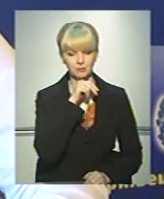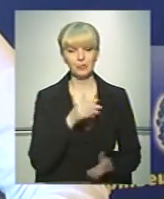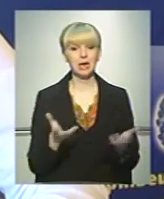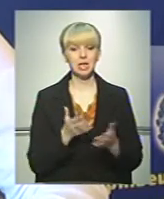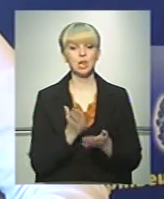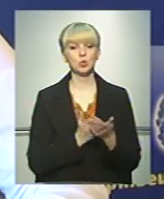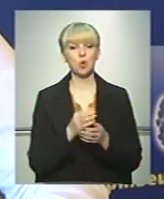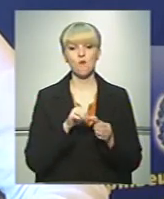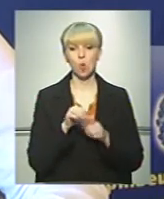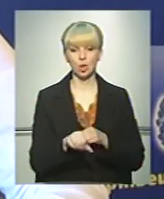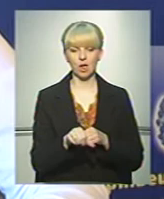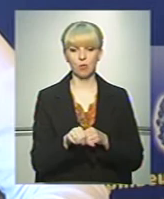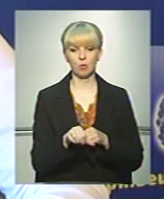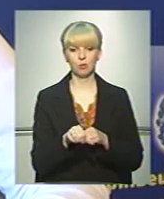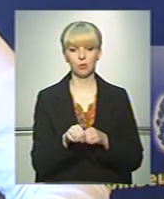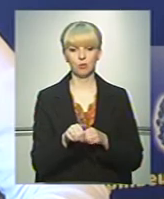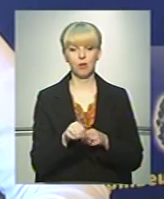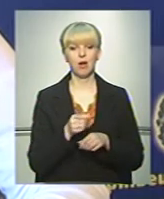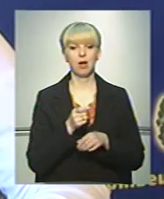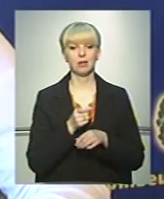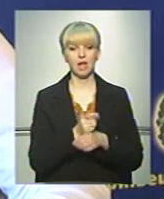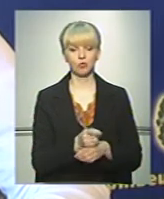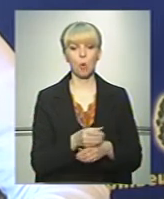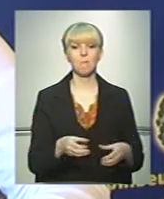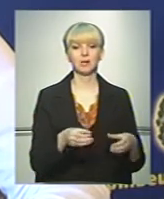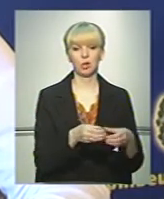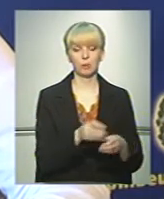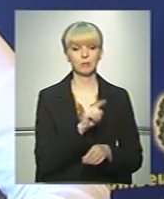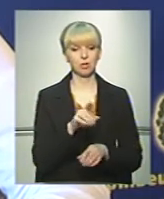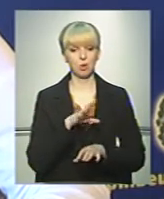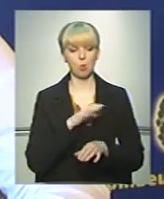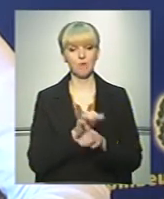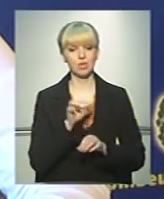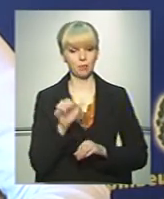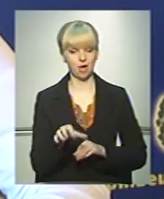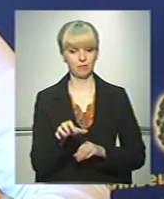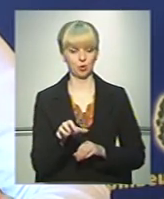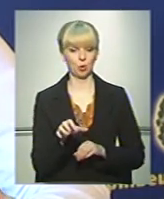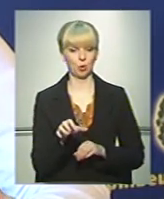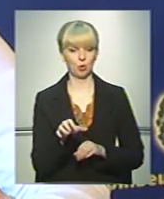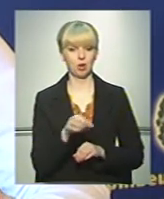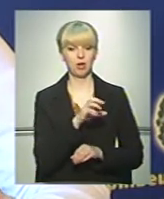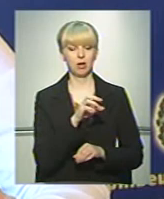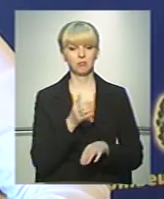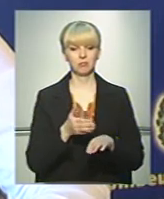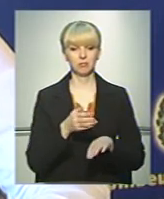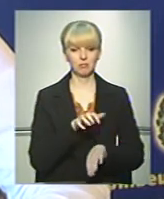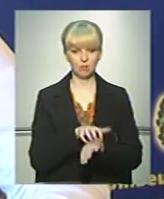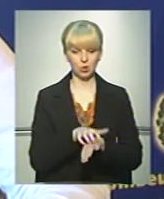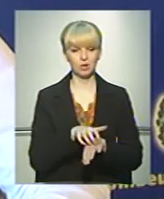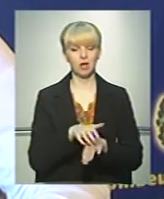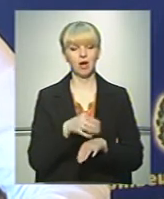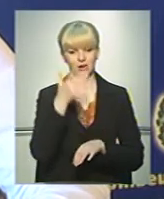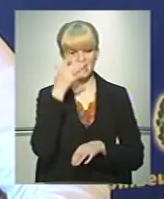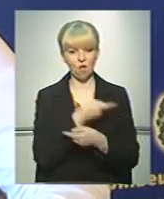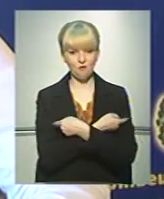які служать в окремому танковому батальйоні. Для них було відправлено берці, форму, літні